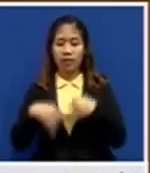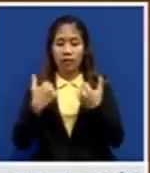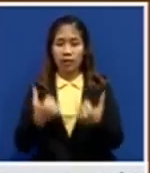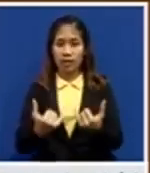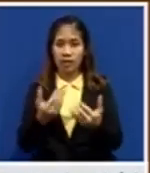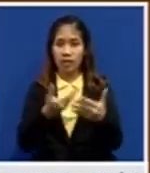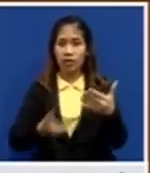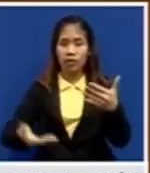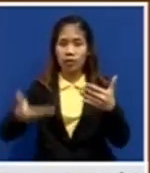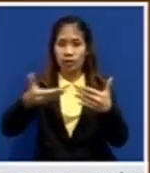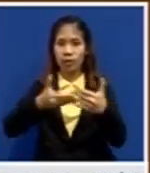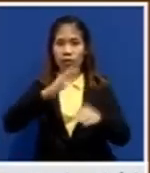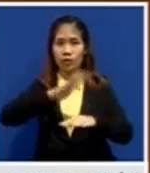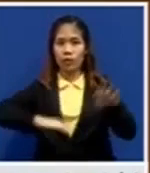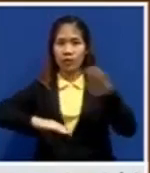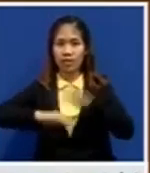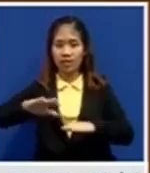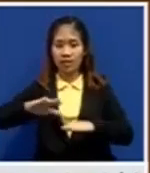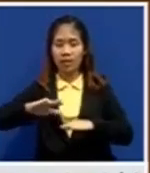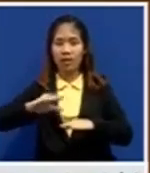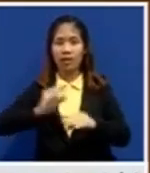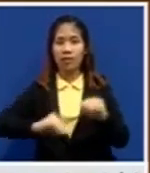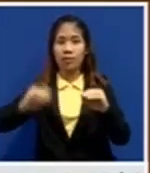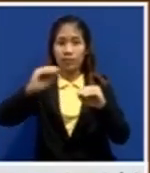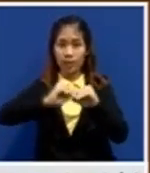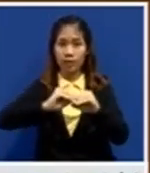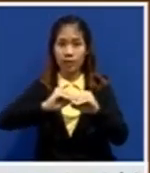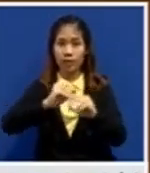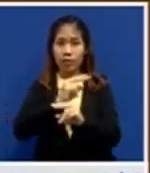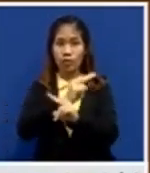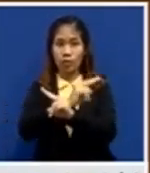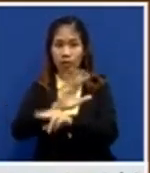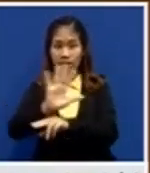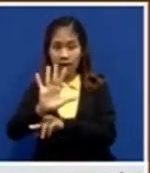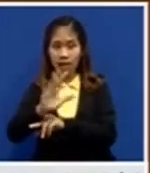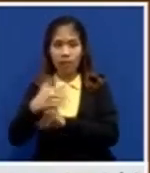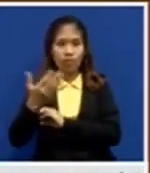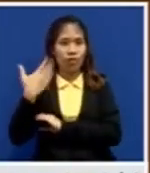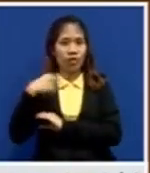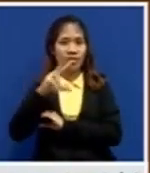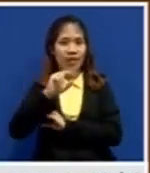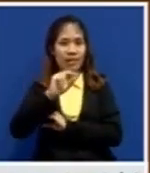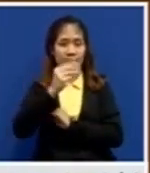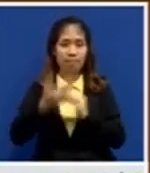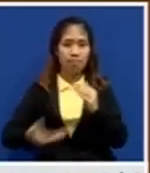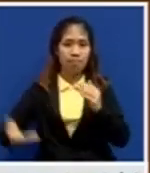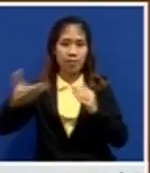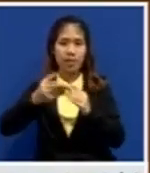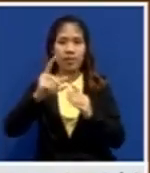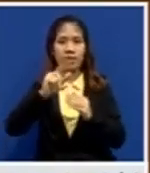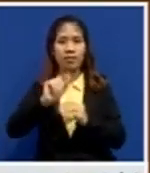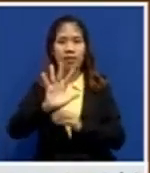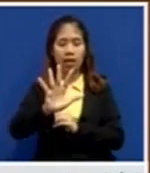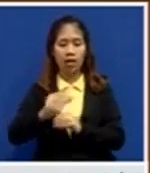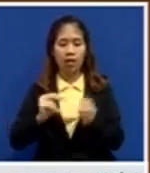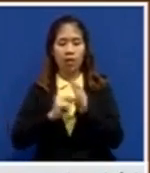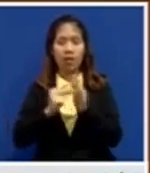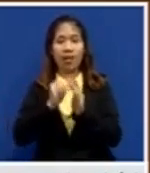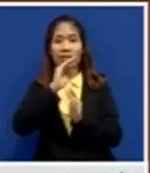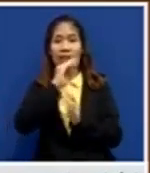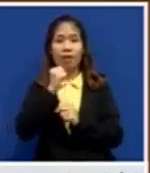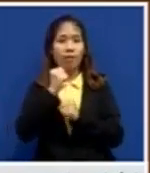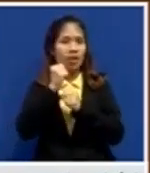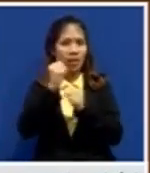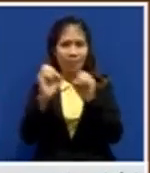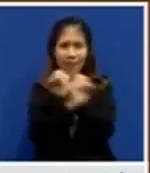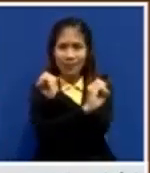กระดับความสามารถเราทีเดียว5อันดับจาก30มาอยู่ที่25ได้ยังไงถ้าเราไม่พยายาม